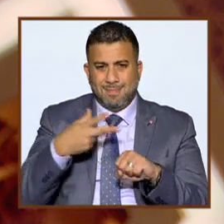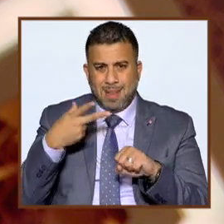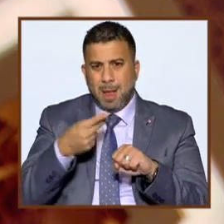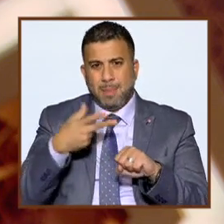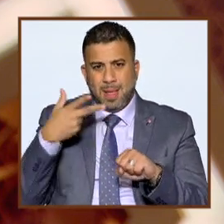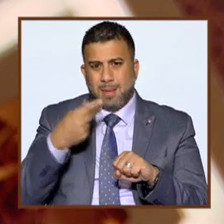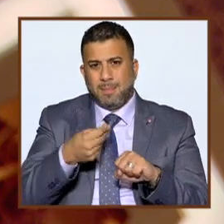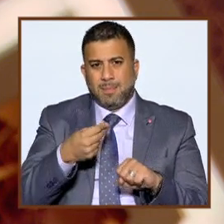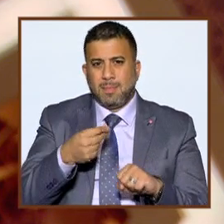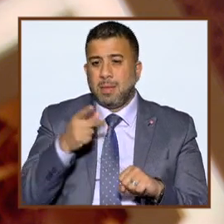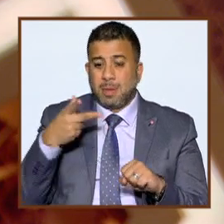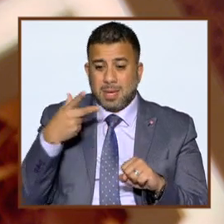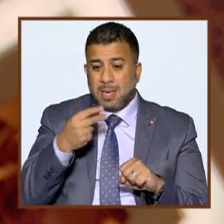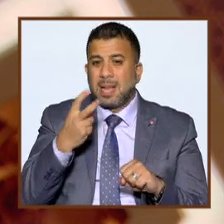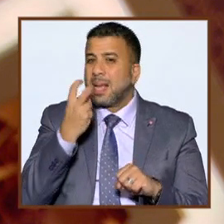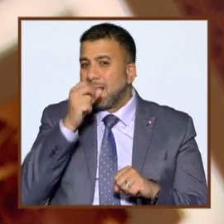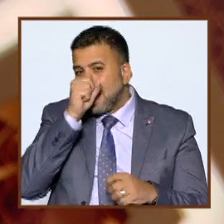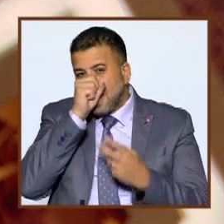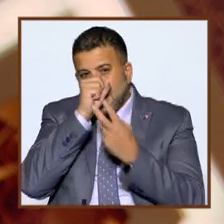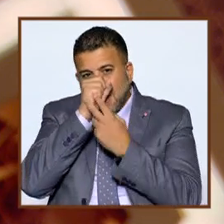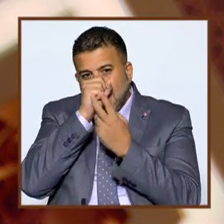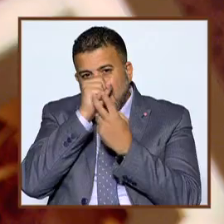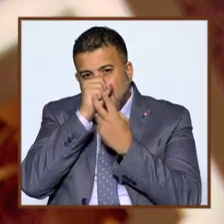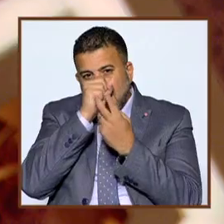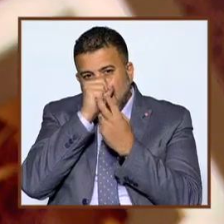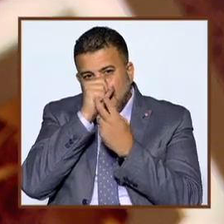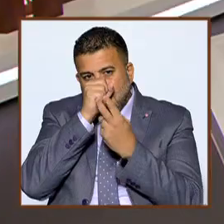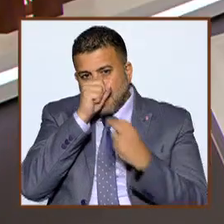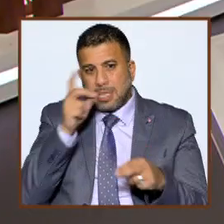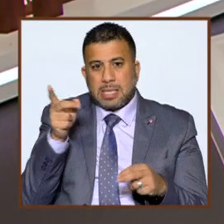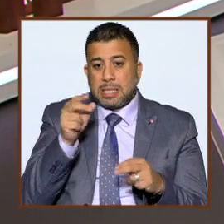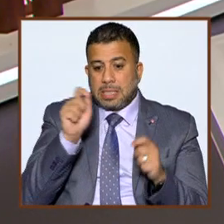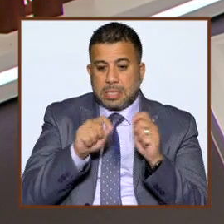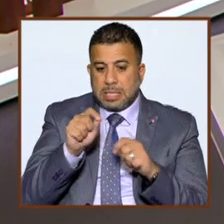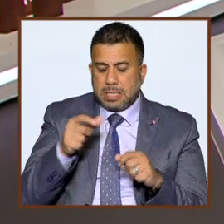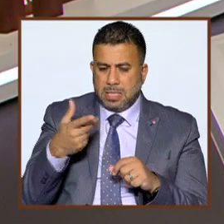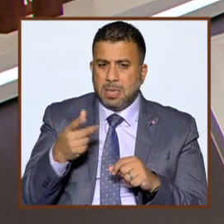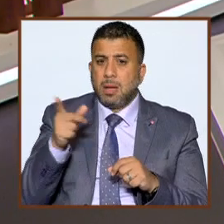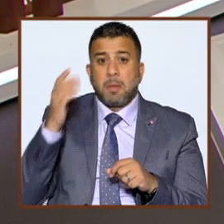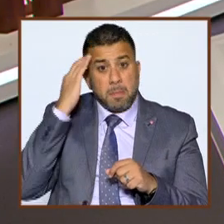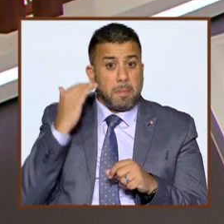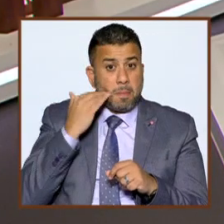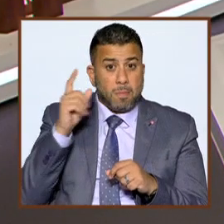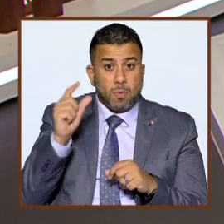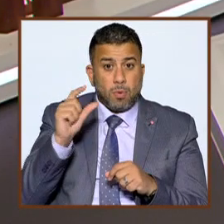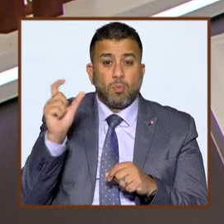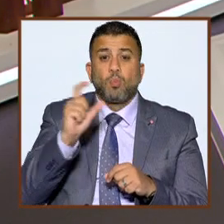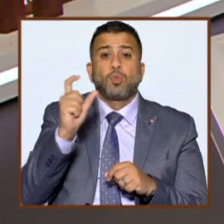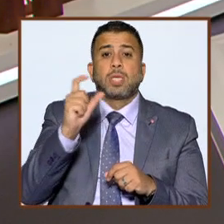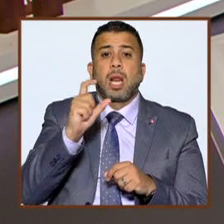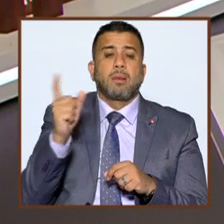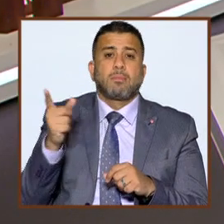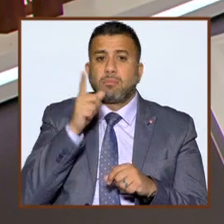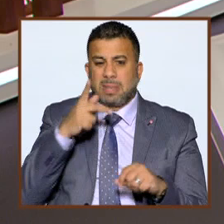من الخنزير. قالت لي ولك هذه مسلمة هذه الطبيبة وشفاء قالت لي هذه الإبرة كي ديرها تريح